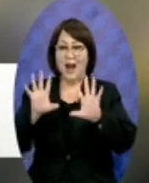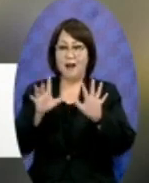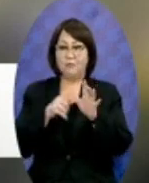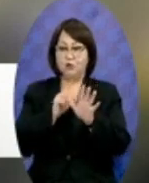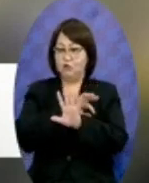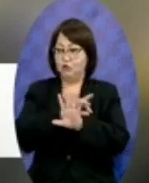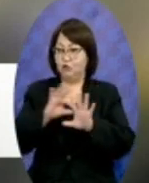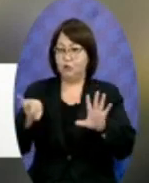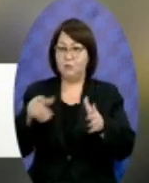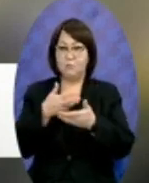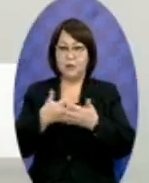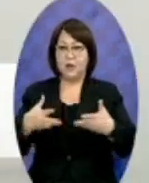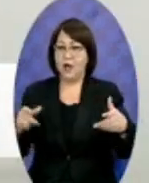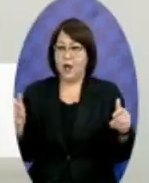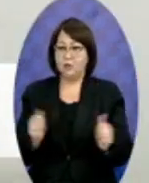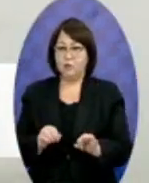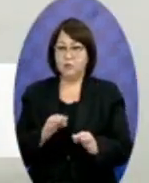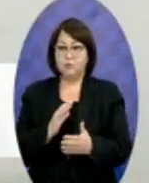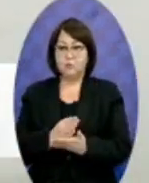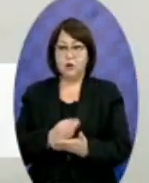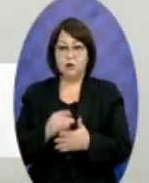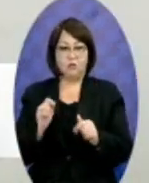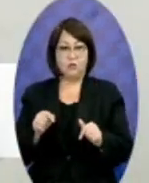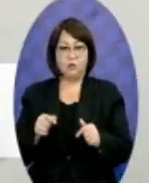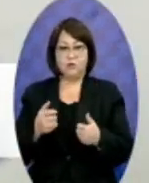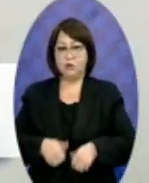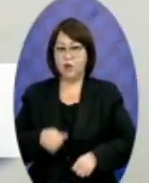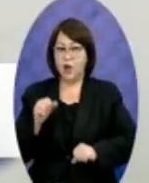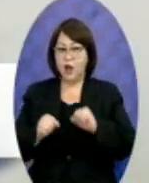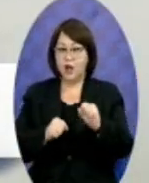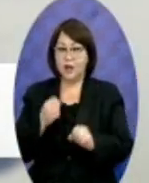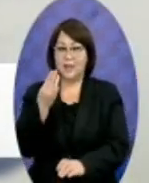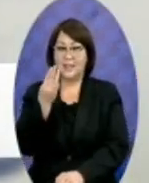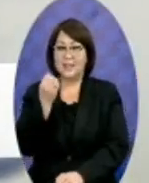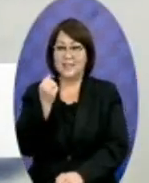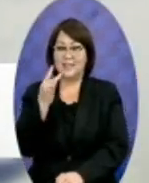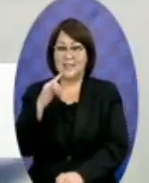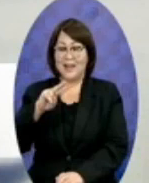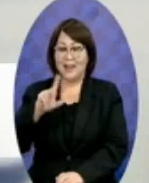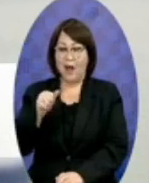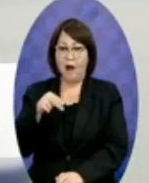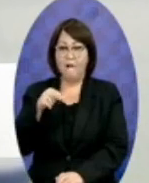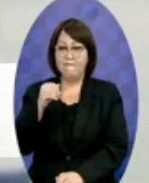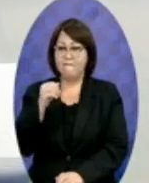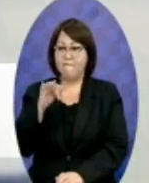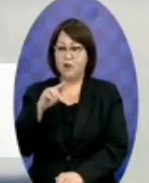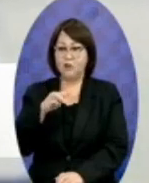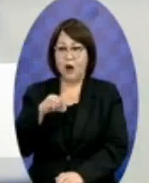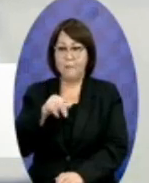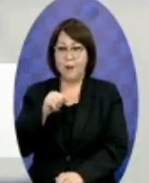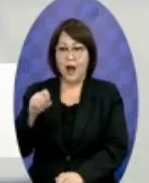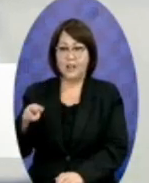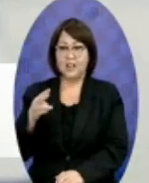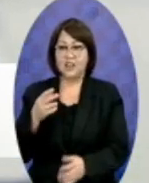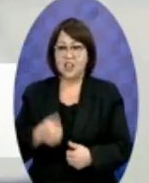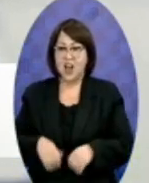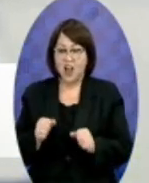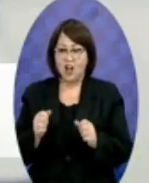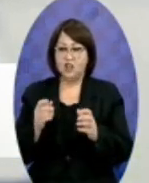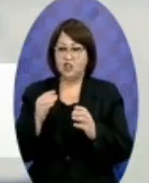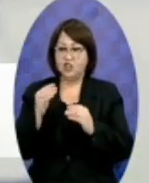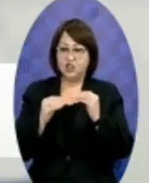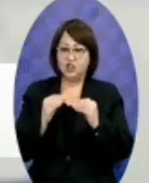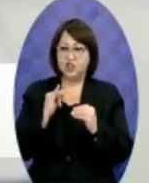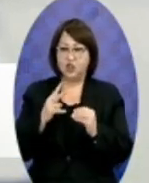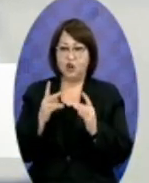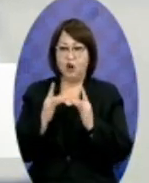төхөөрөмж алга болжээ. За тэдгээрээс өнөөдөр Ниран шаралгын бото аппарат, Ниран жин, Ниран орон олцсон байна. Гэвч эмнэлгийн зүгээс хэн